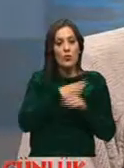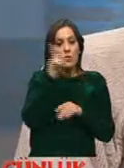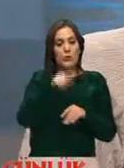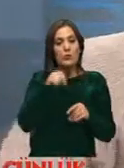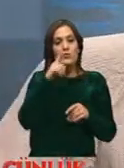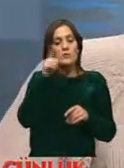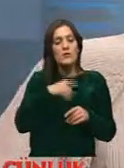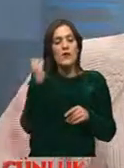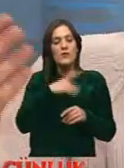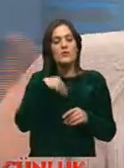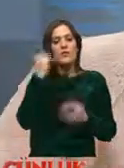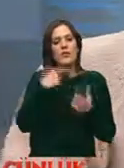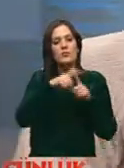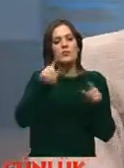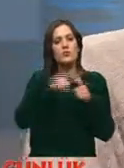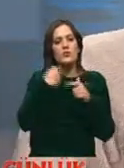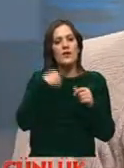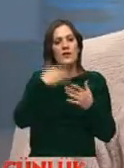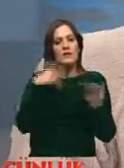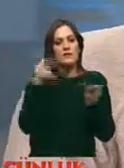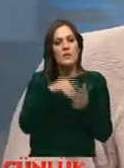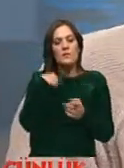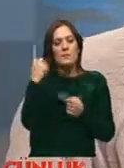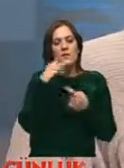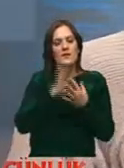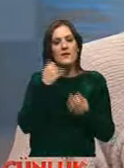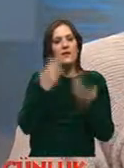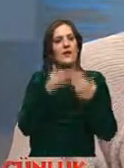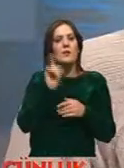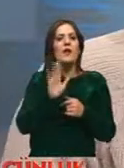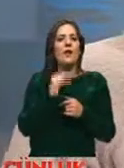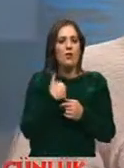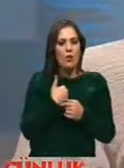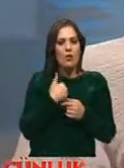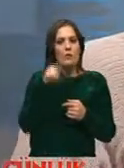kaç doğru? Ya da bir jüri üyesi ya da televizyona çıkıp bizi birilerinin değerlendirmesine de gerek yok.